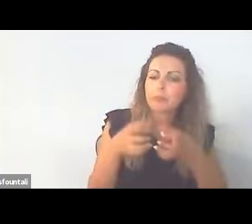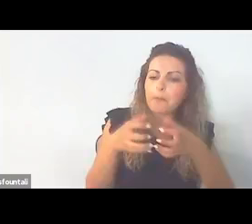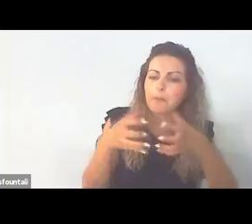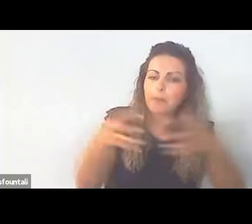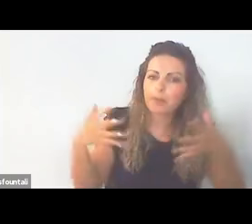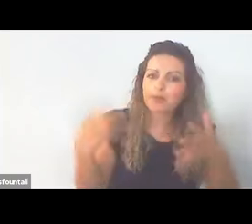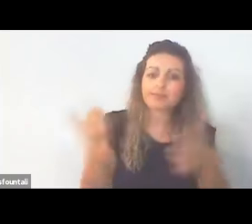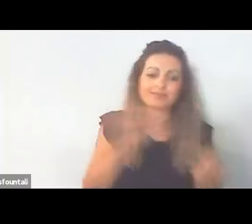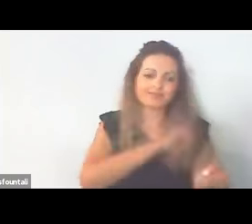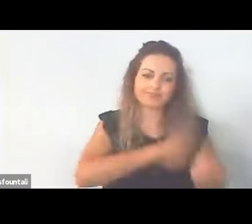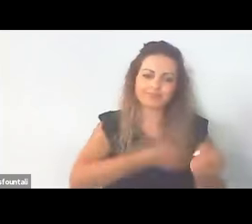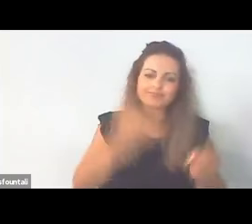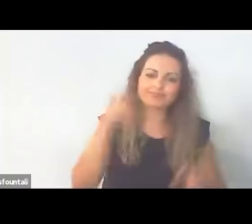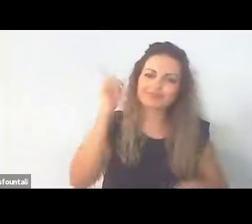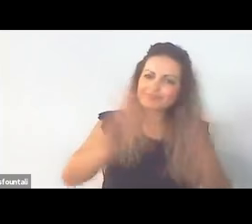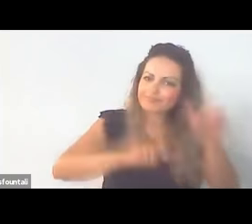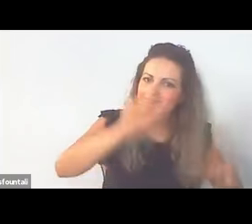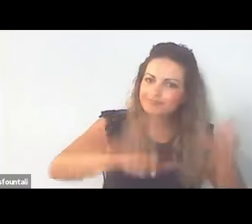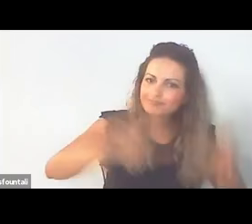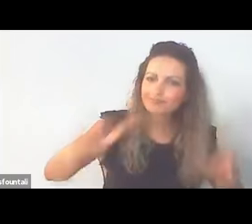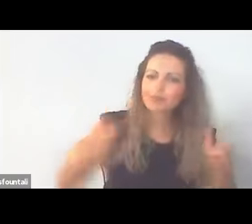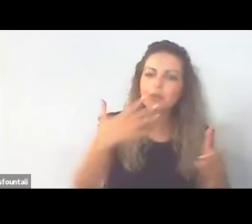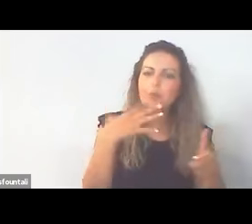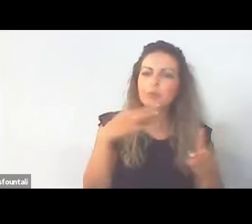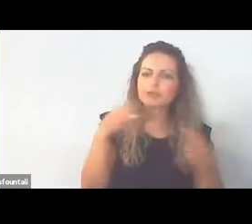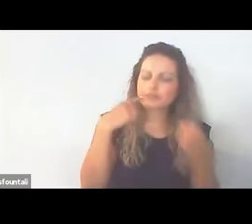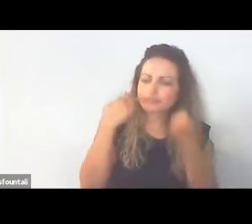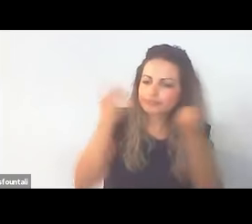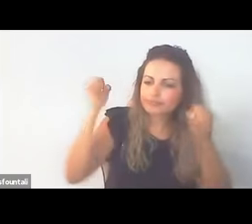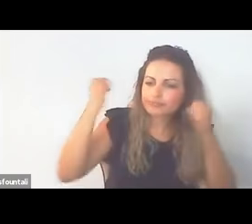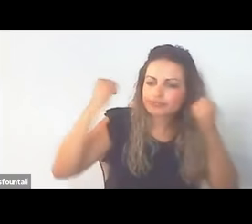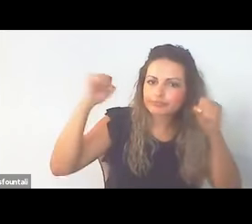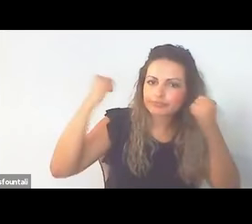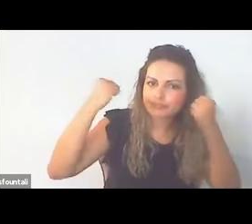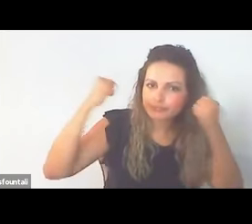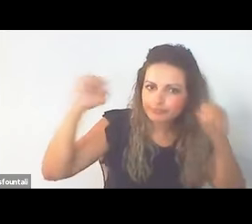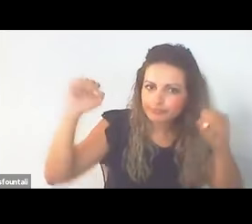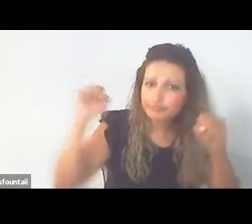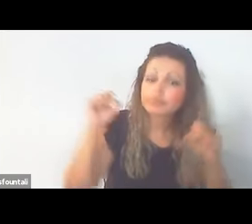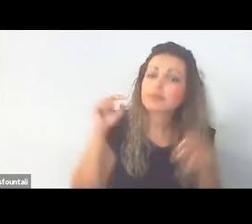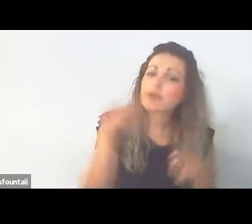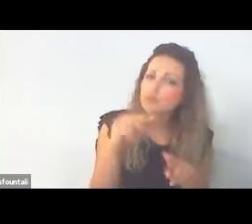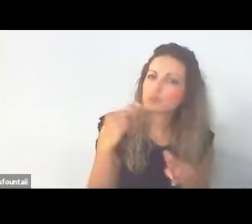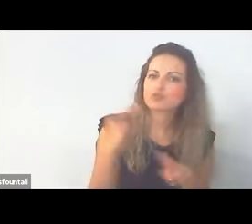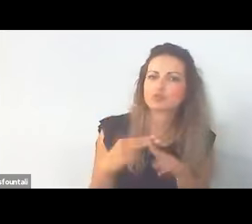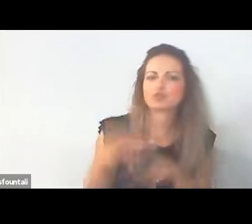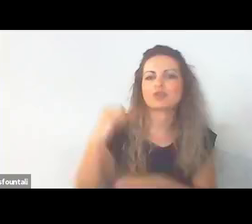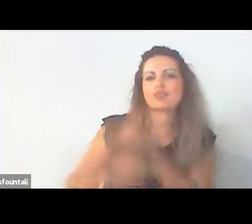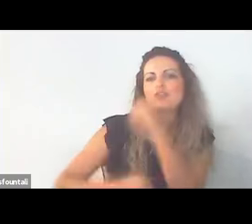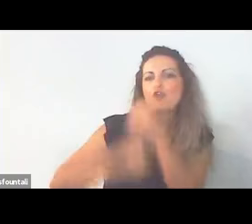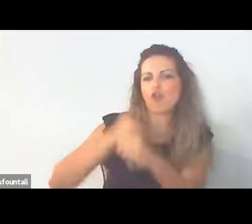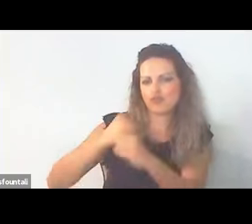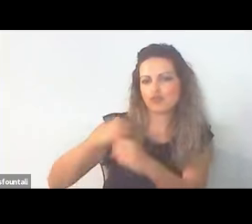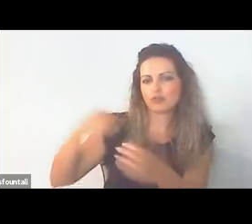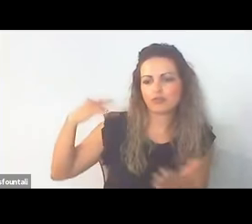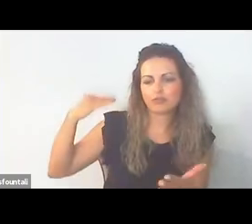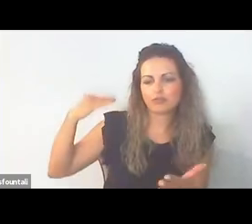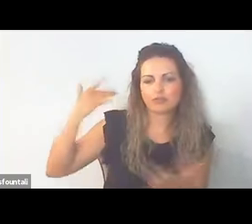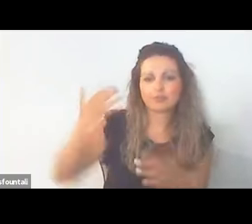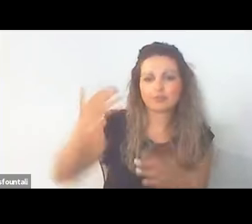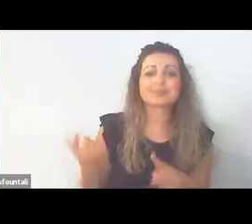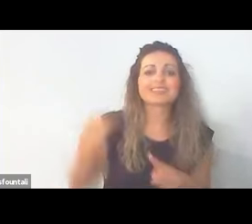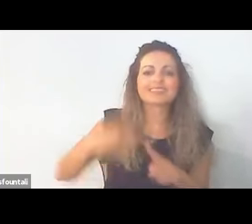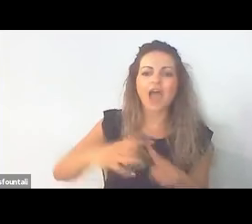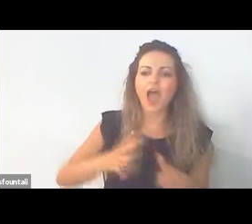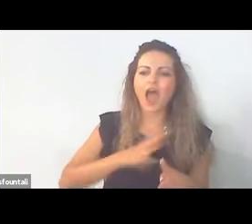ίδιων των γυναικών και τη συμμετοχή τους στον αγώνα αυτών, αλλά και τον διεμβολισμό της κοινής γνώμης με την έννοια